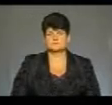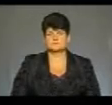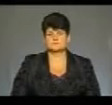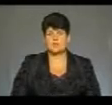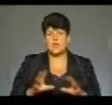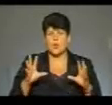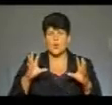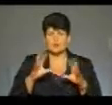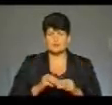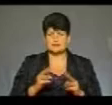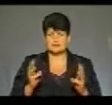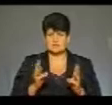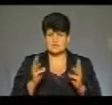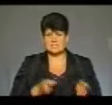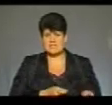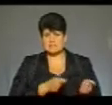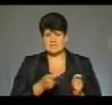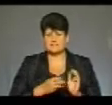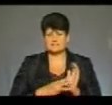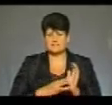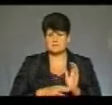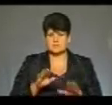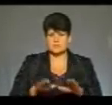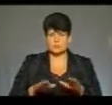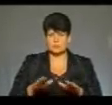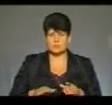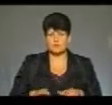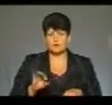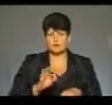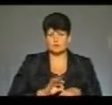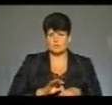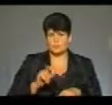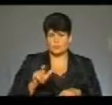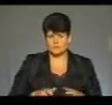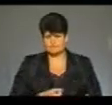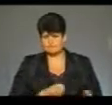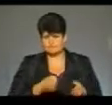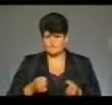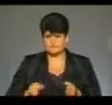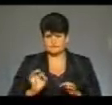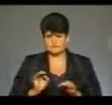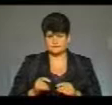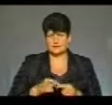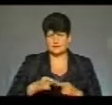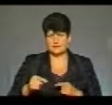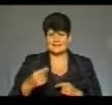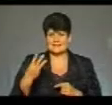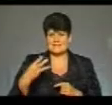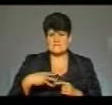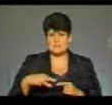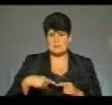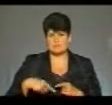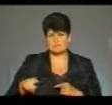Погасити уявну пожежу та перенести 80-кілограмового потерпілого манекен на безпечну відстань, а саме 30